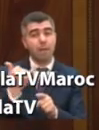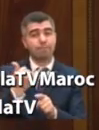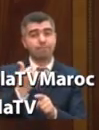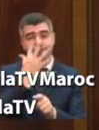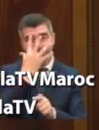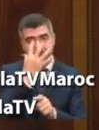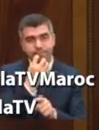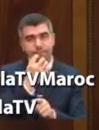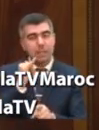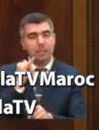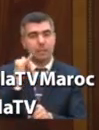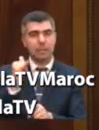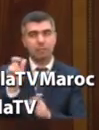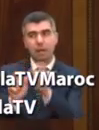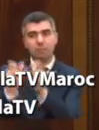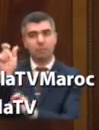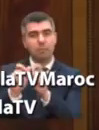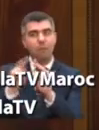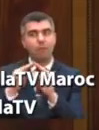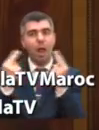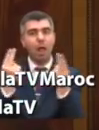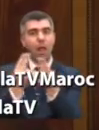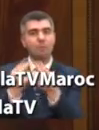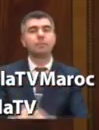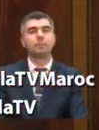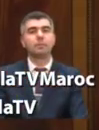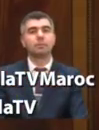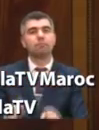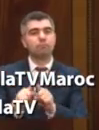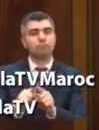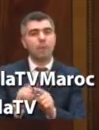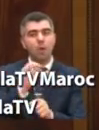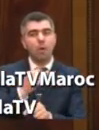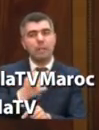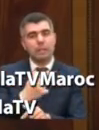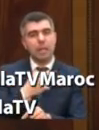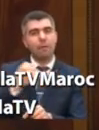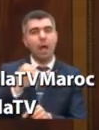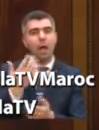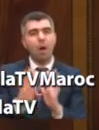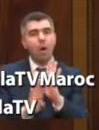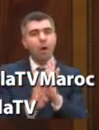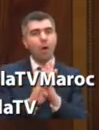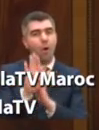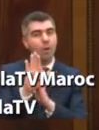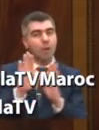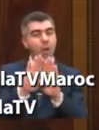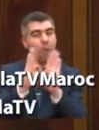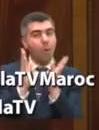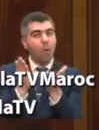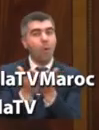مقلق ومستفز لجميع الأحرار عبر العالم من المدافعين عن حقوق الإنسان في شموليتها إزاء